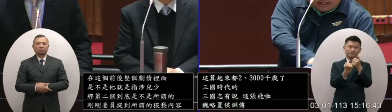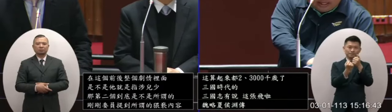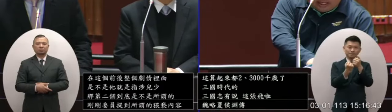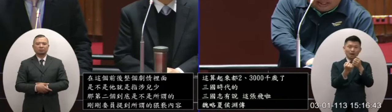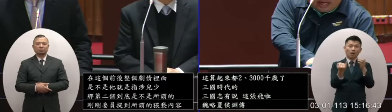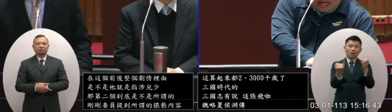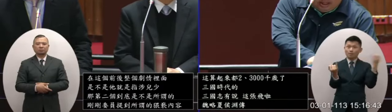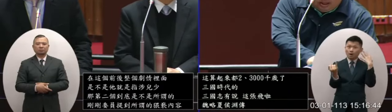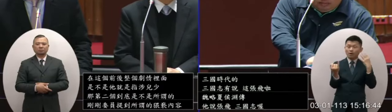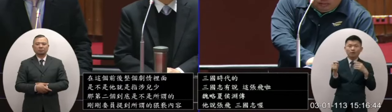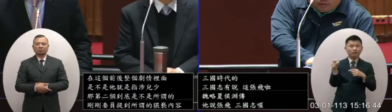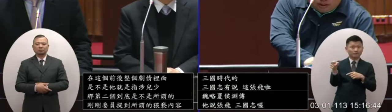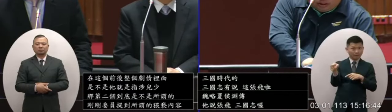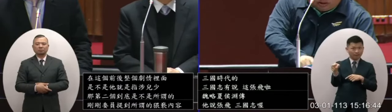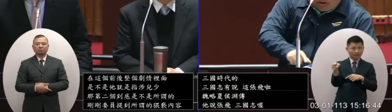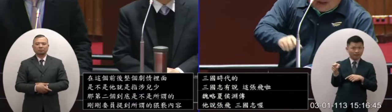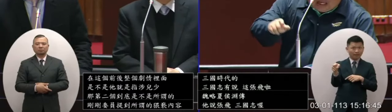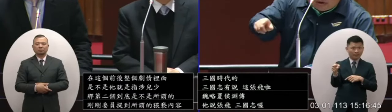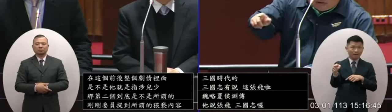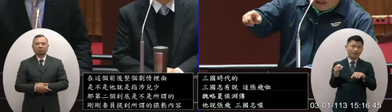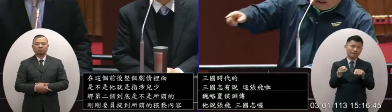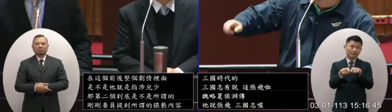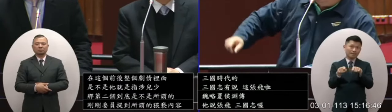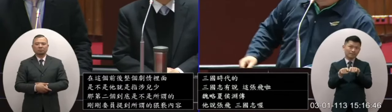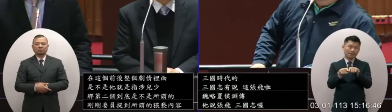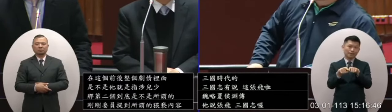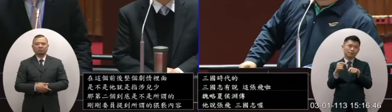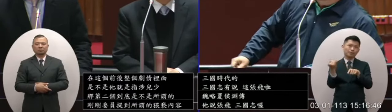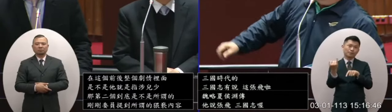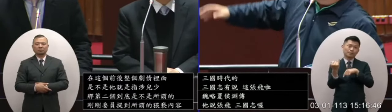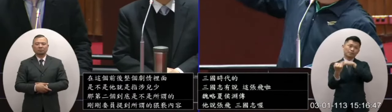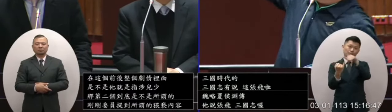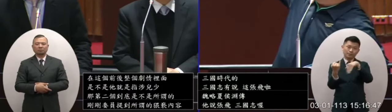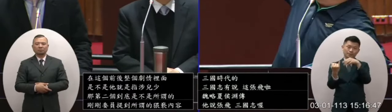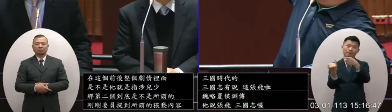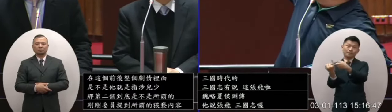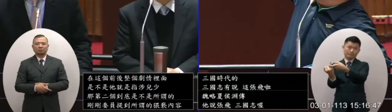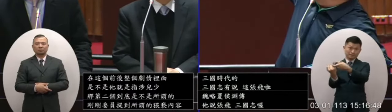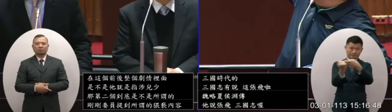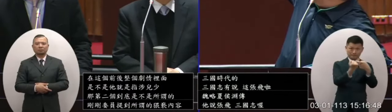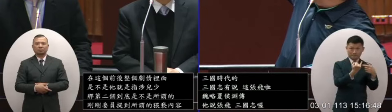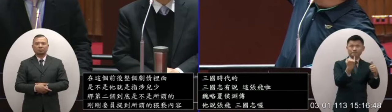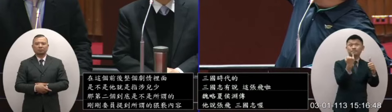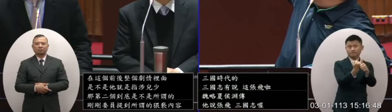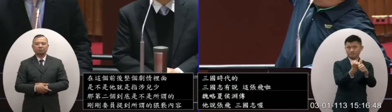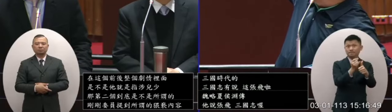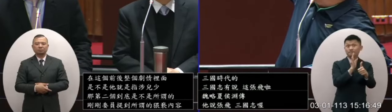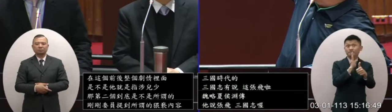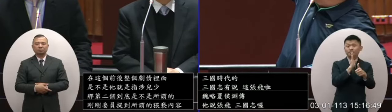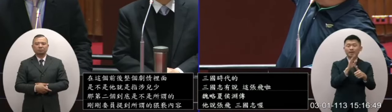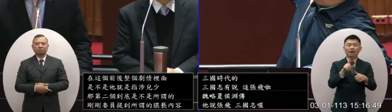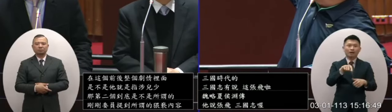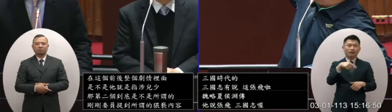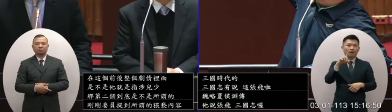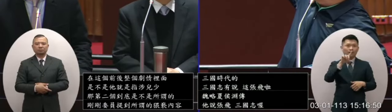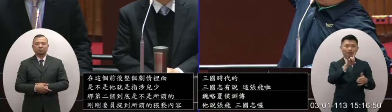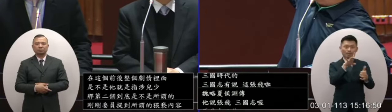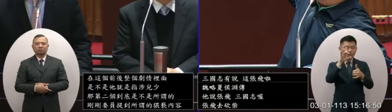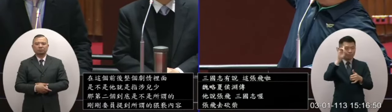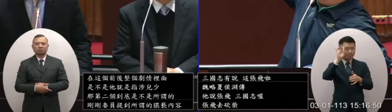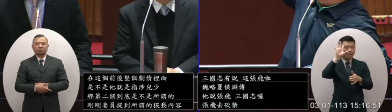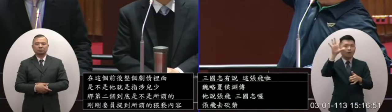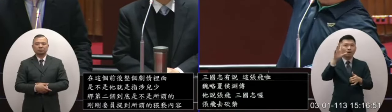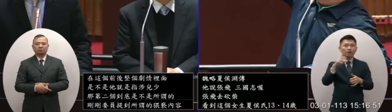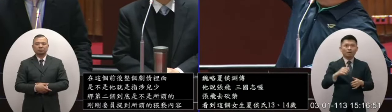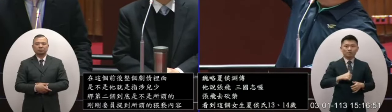得知她是娘家女子，就把她娶为妻室，然后后来的二串就跑出来了，这个真三国无双